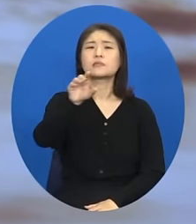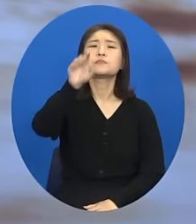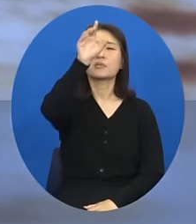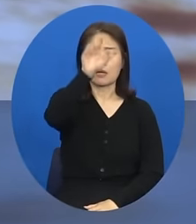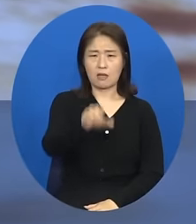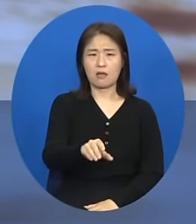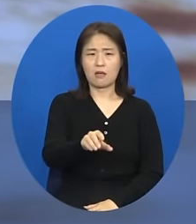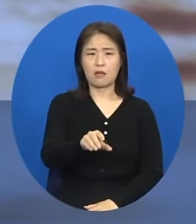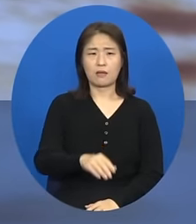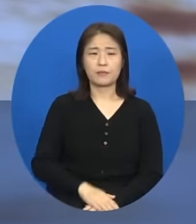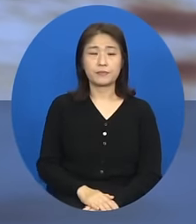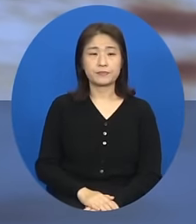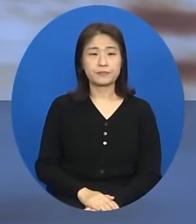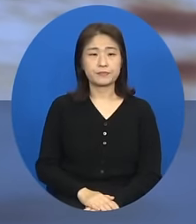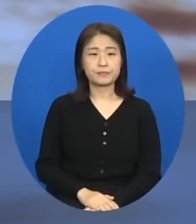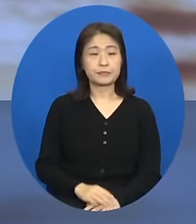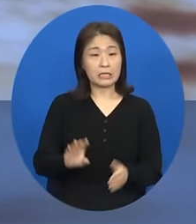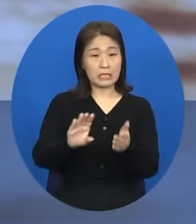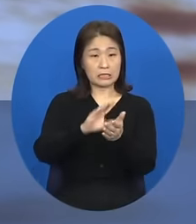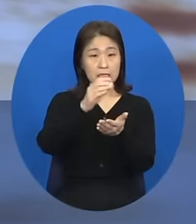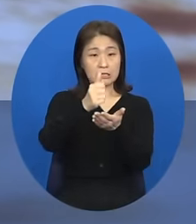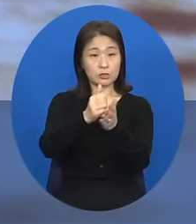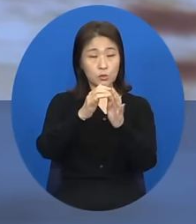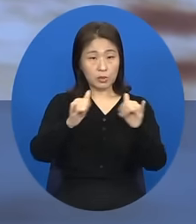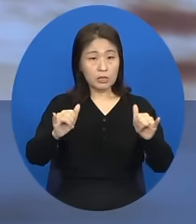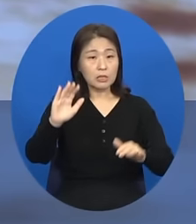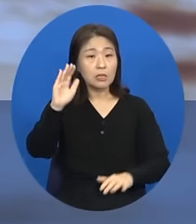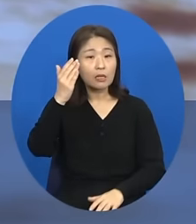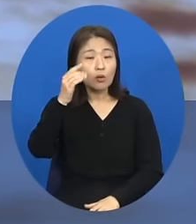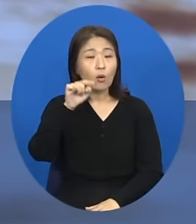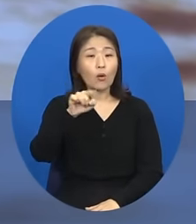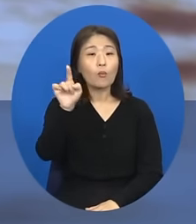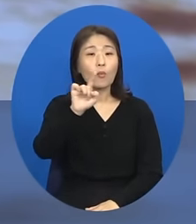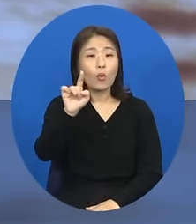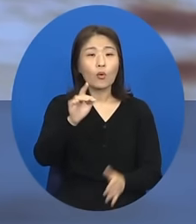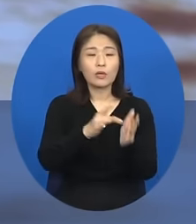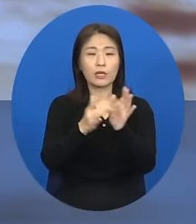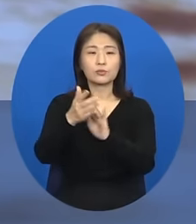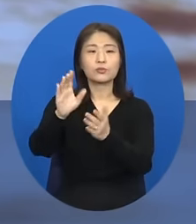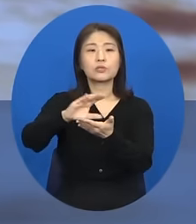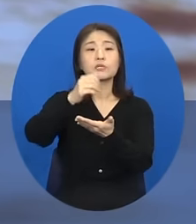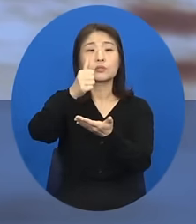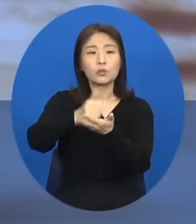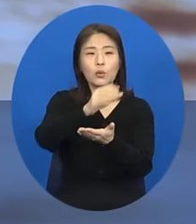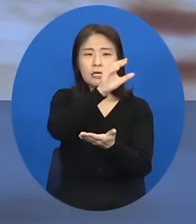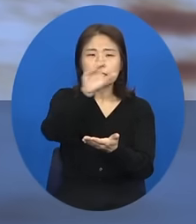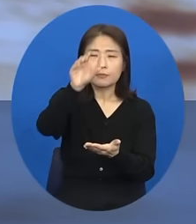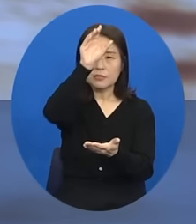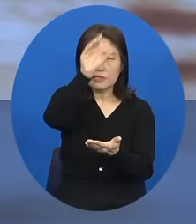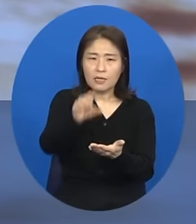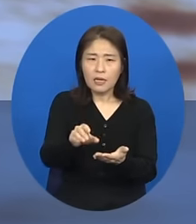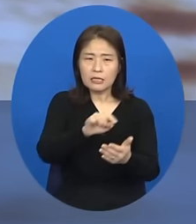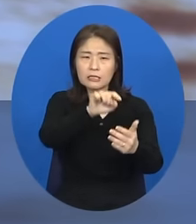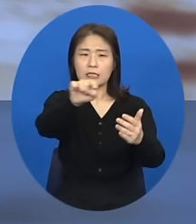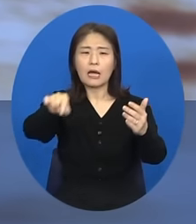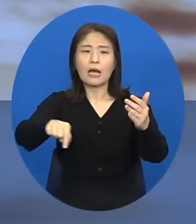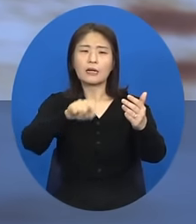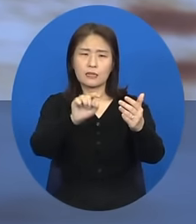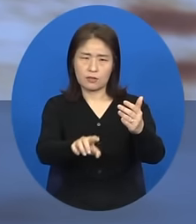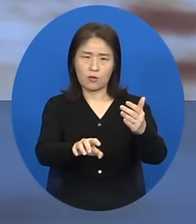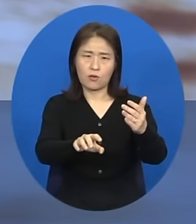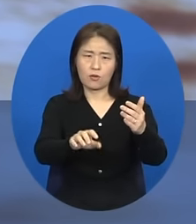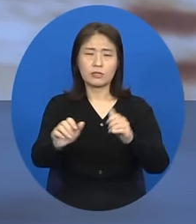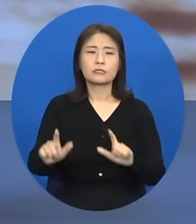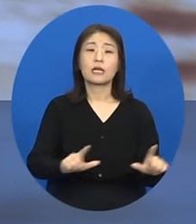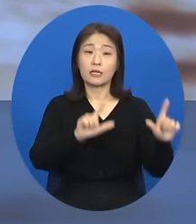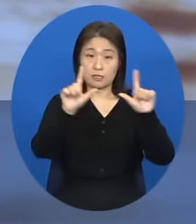기억에 남습니다. 그리스도인이 되는 것은 예수 그리스도 십자가 아래에서 사는 것이다. 아멘. 이